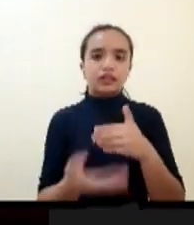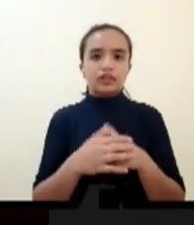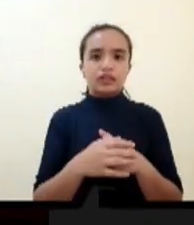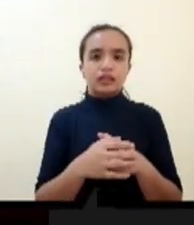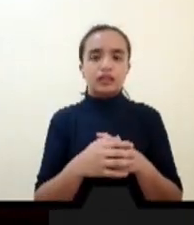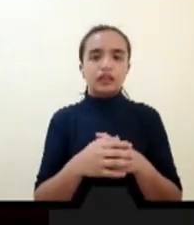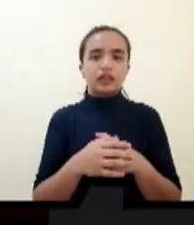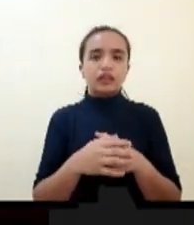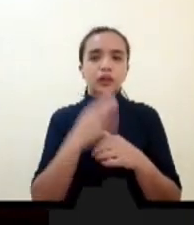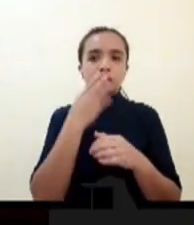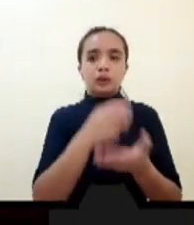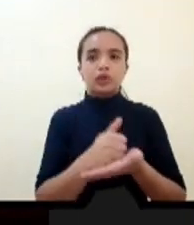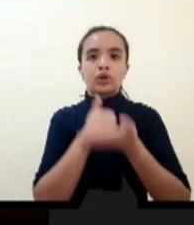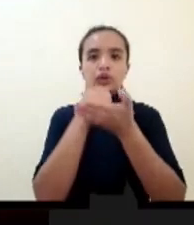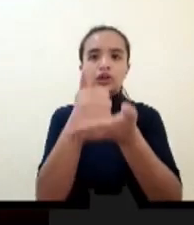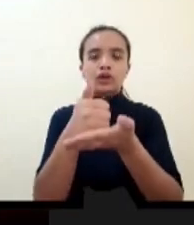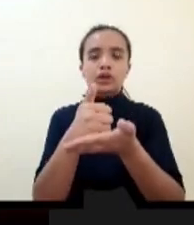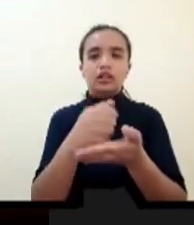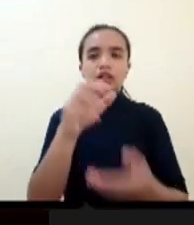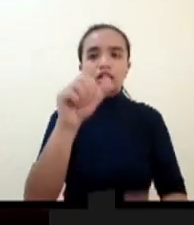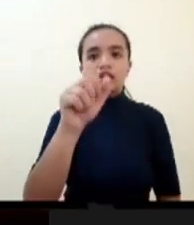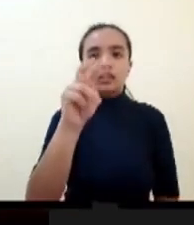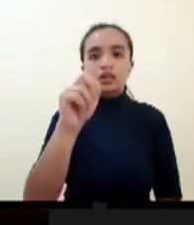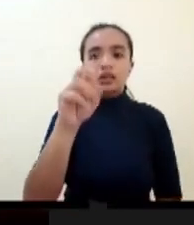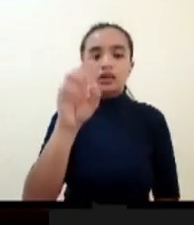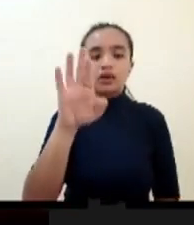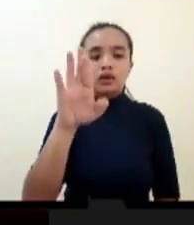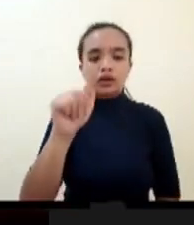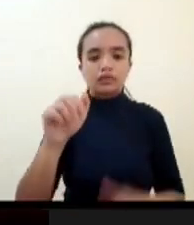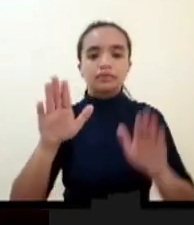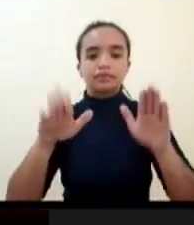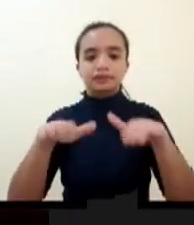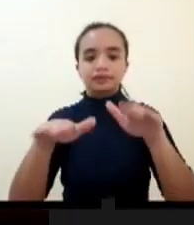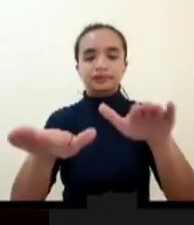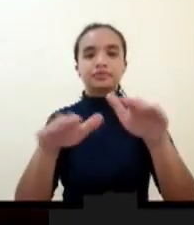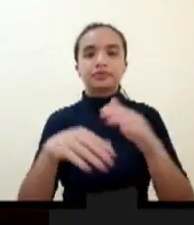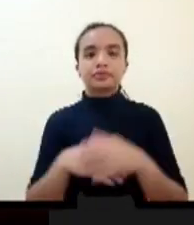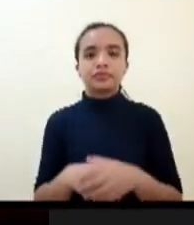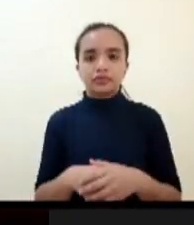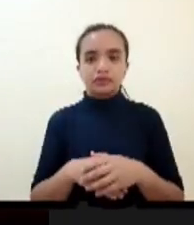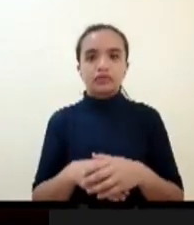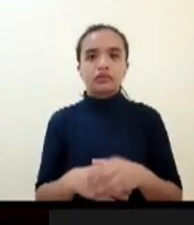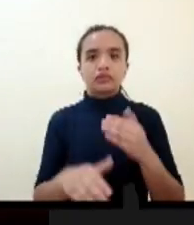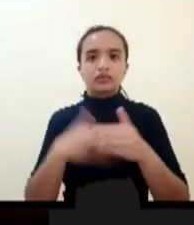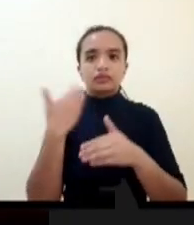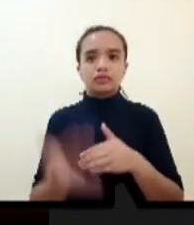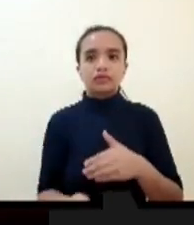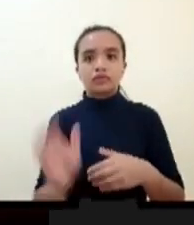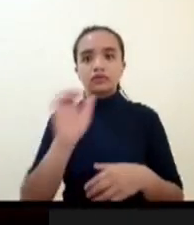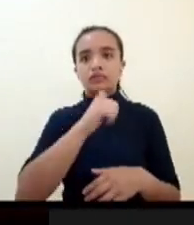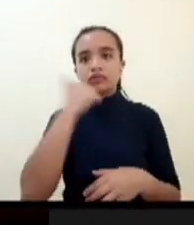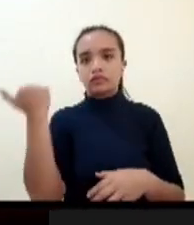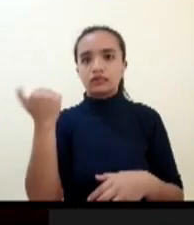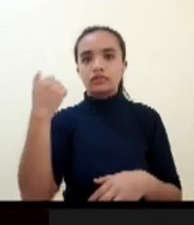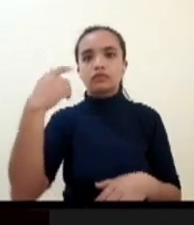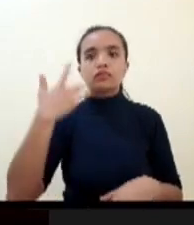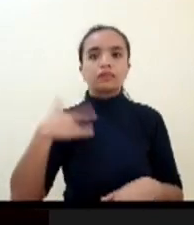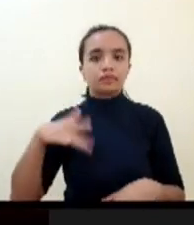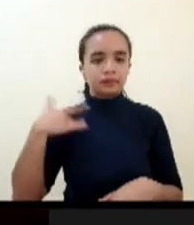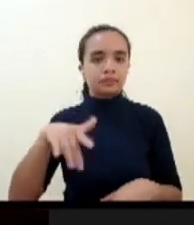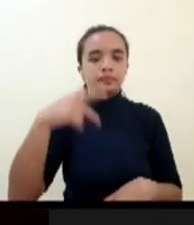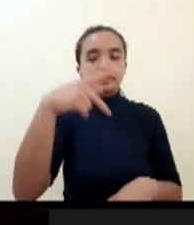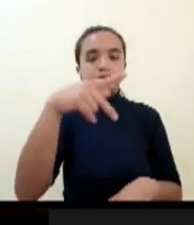tumulong dito si AC or si Andrea, maghabi rin itong tela na to. And of course, some other patterns din, no, na